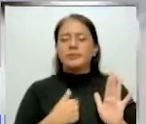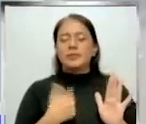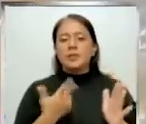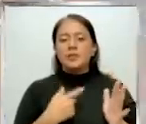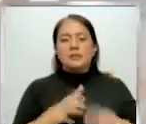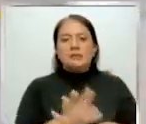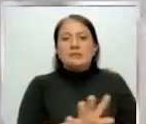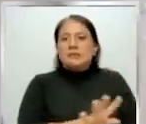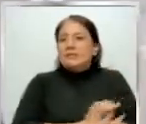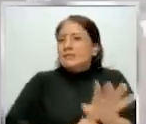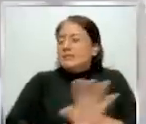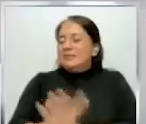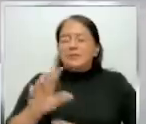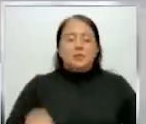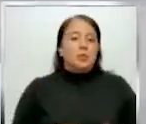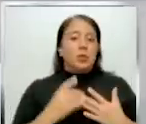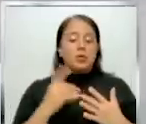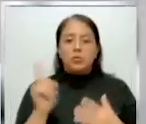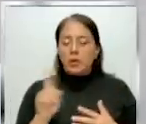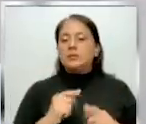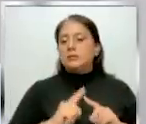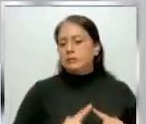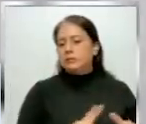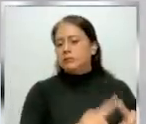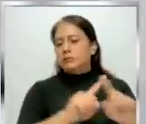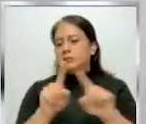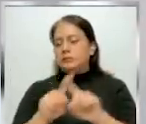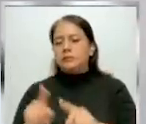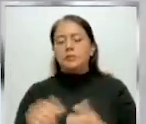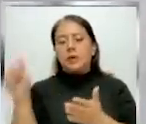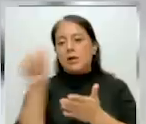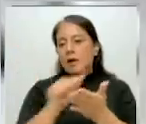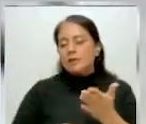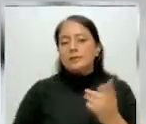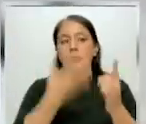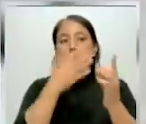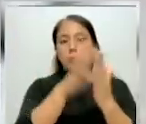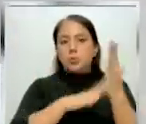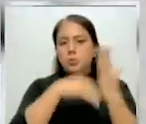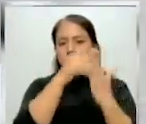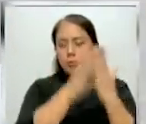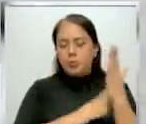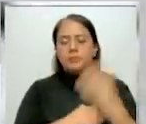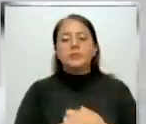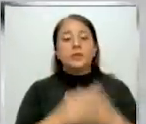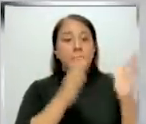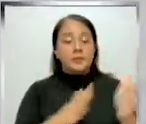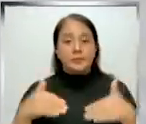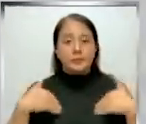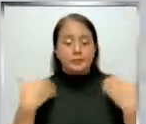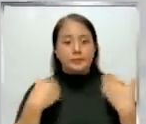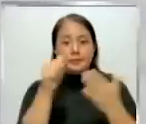ako. Inspirasyon na rin ng ilang obrang likha naman ng isang pintor. Ang plano ng young artist at